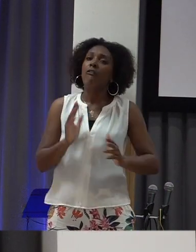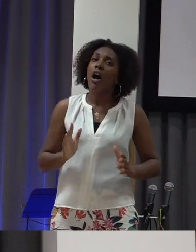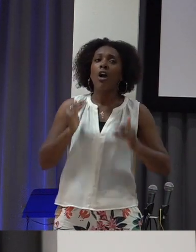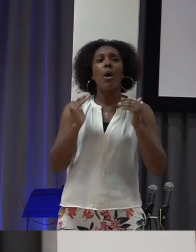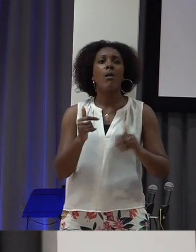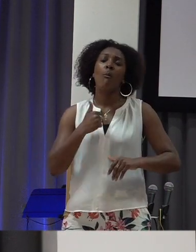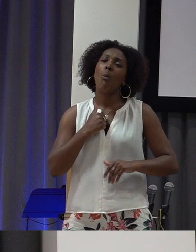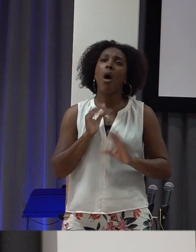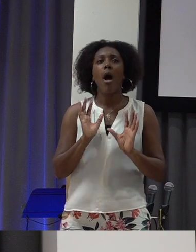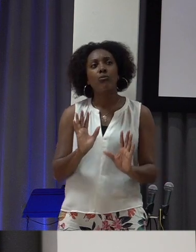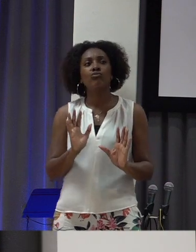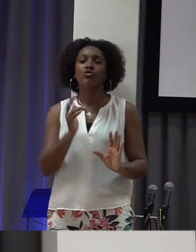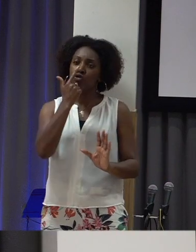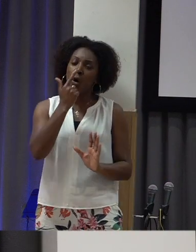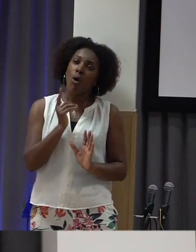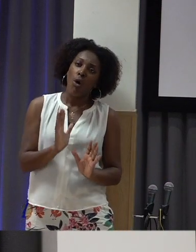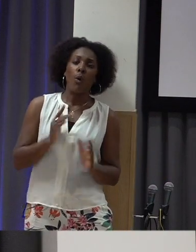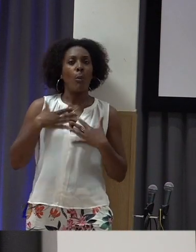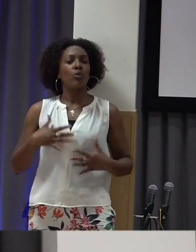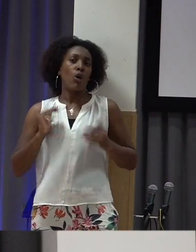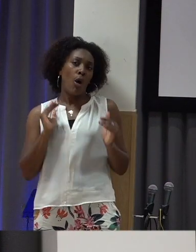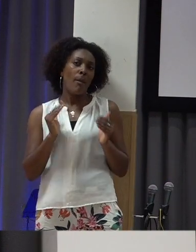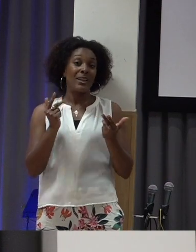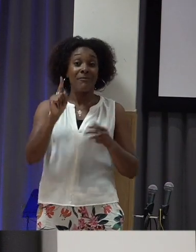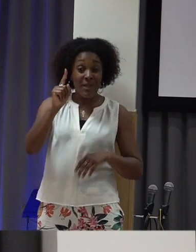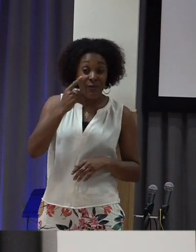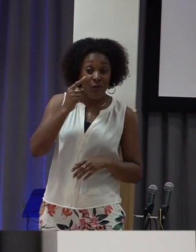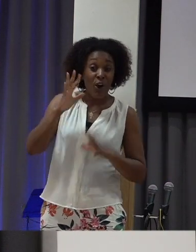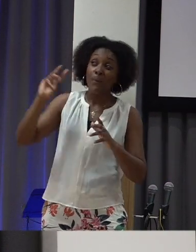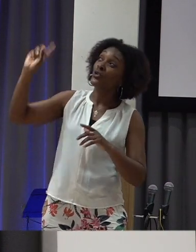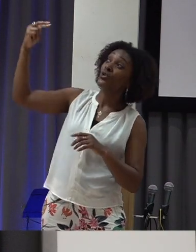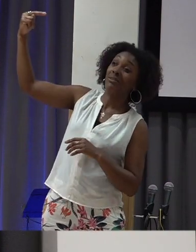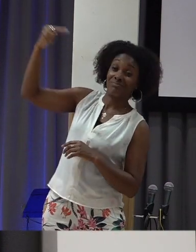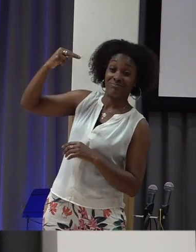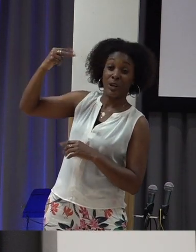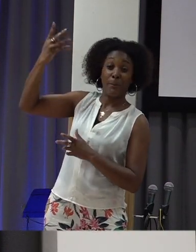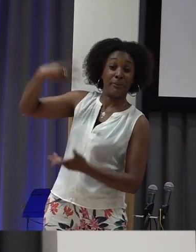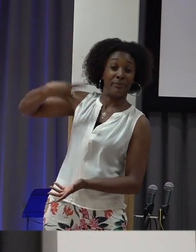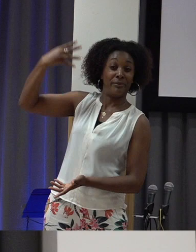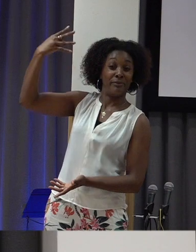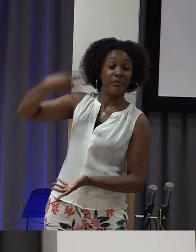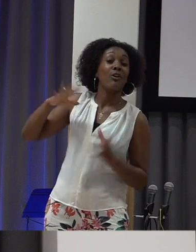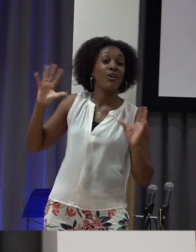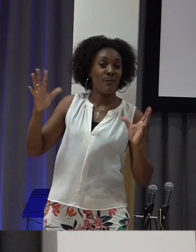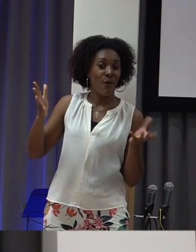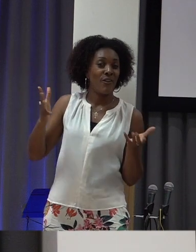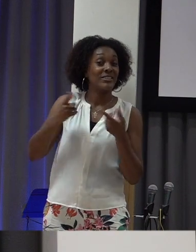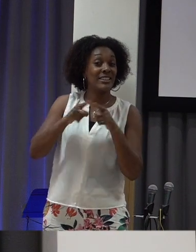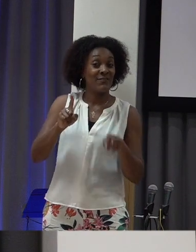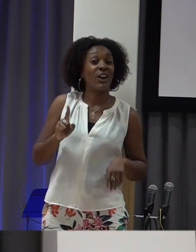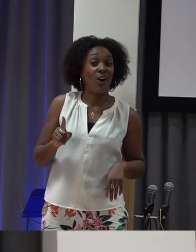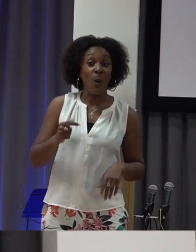tout, hein. Mais il faut savoir comment Dieu analyse les choses et nous analyse. En général, il y a une